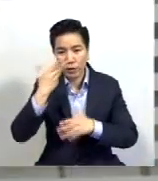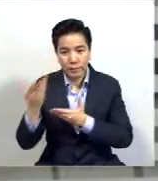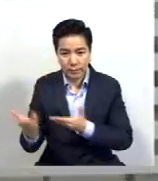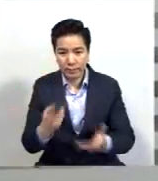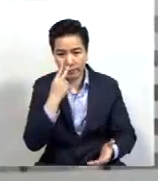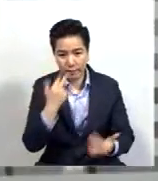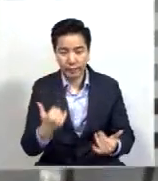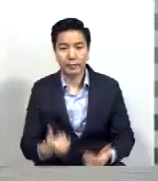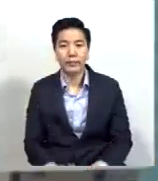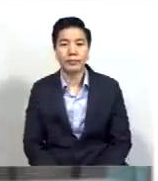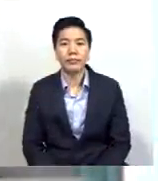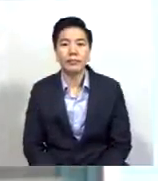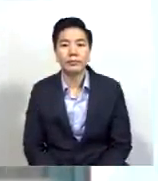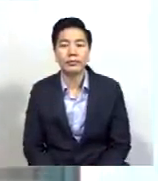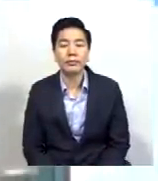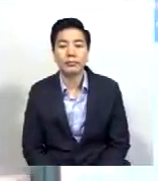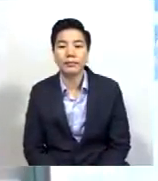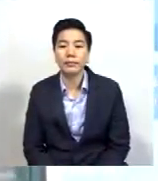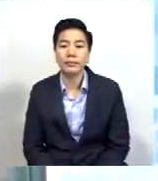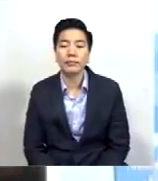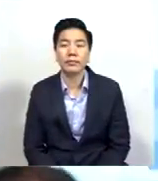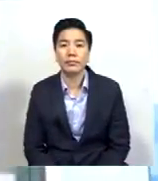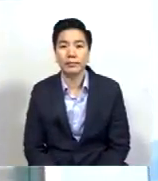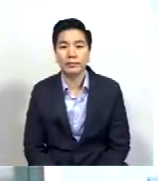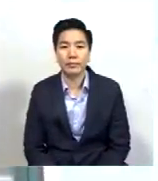ามครับกันแล้ว